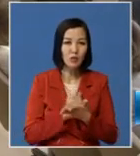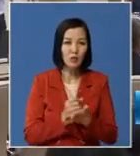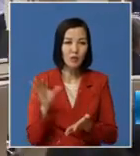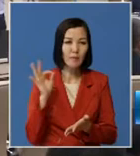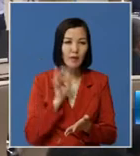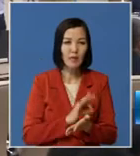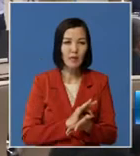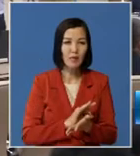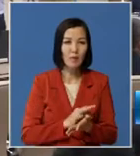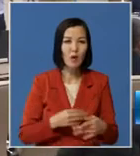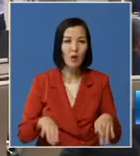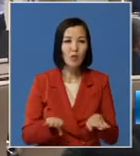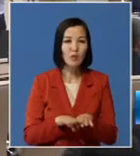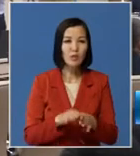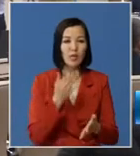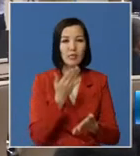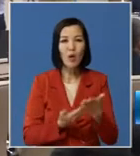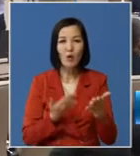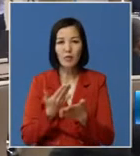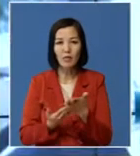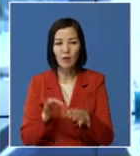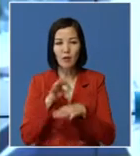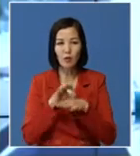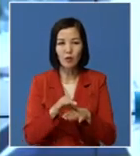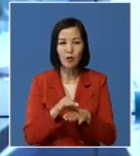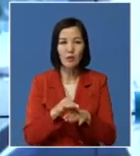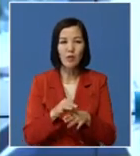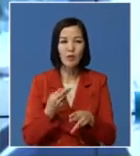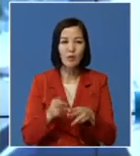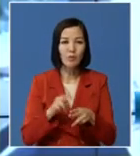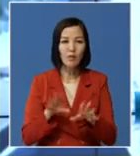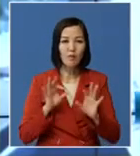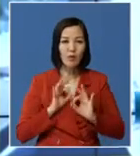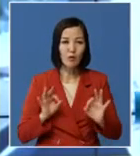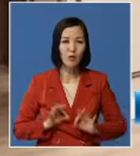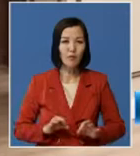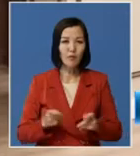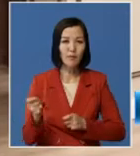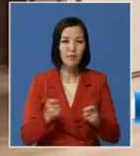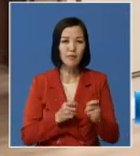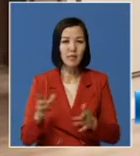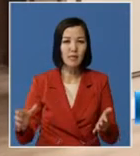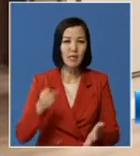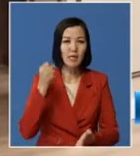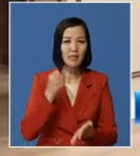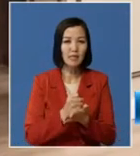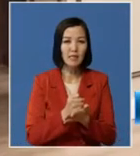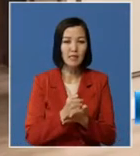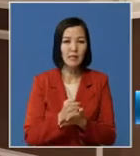интернет ресурсты пайдаланушылар осындай сауалнама жүргізген. Сонымен қатар прокуратурада